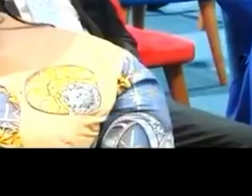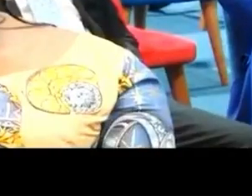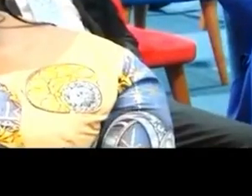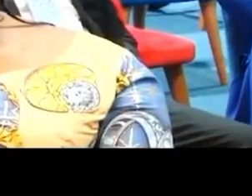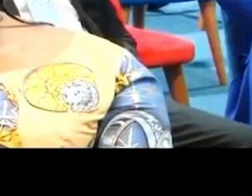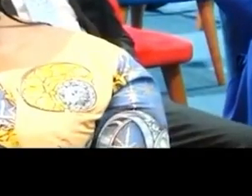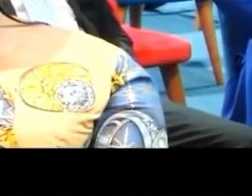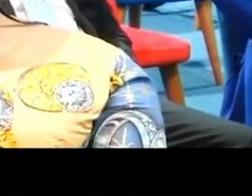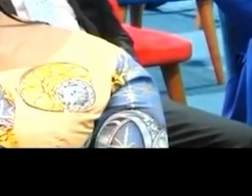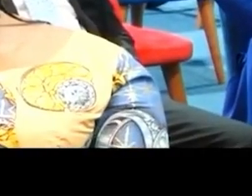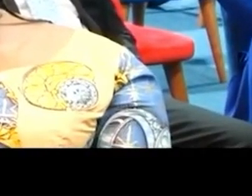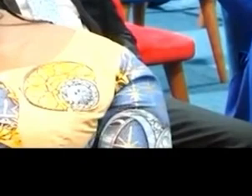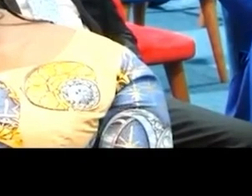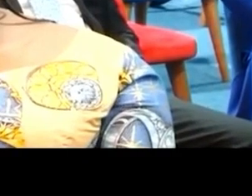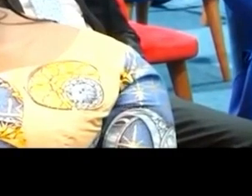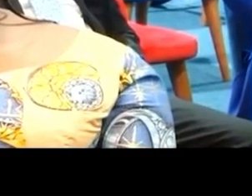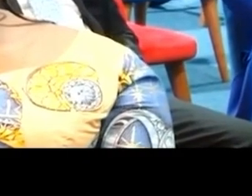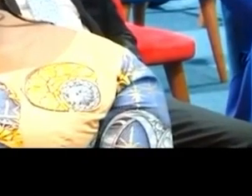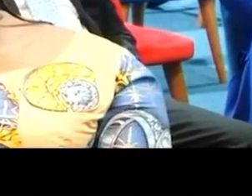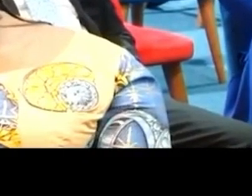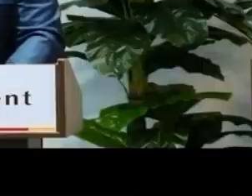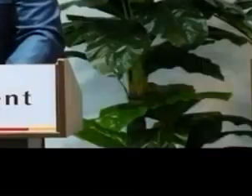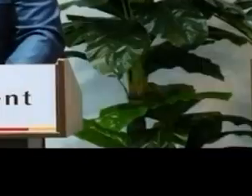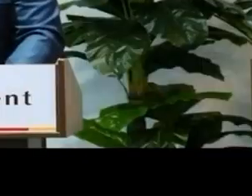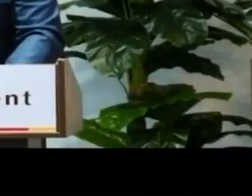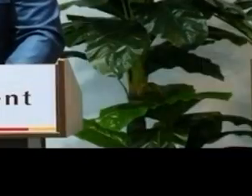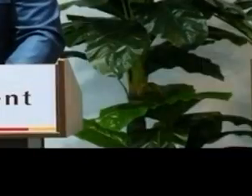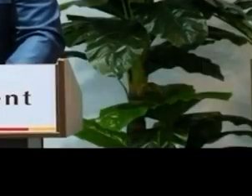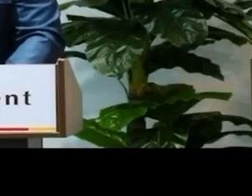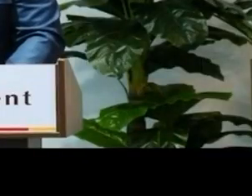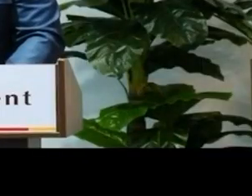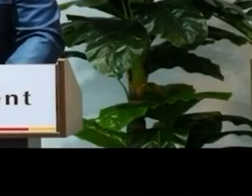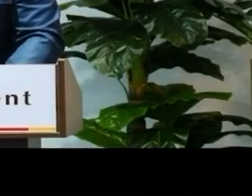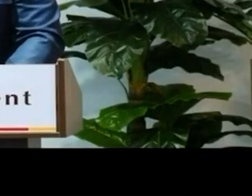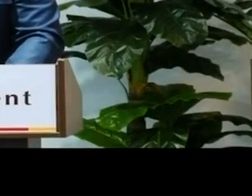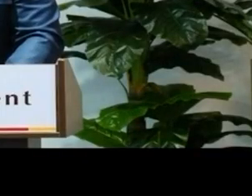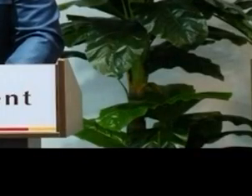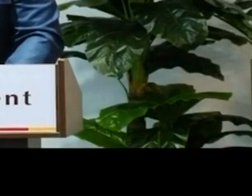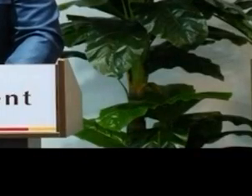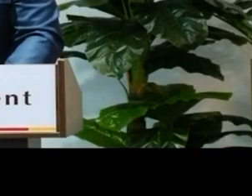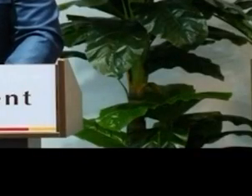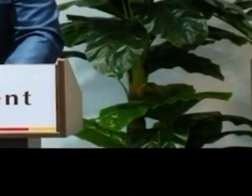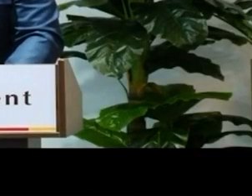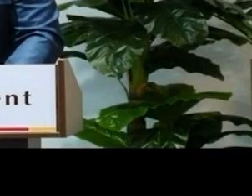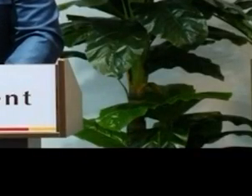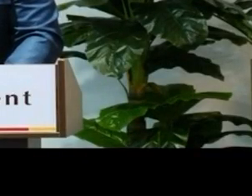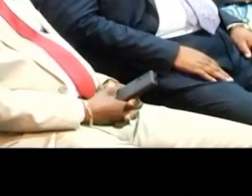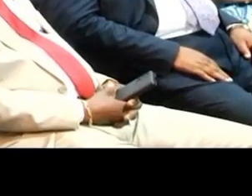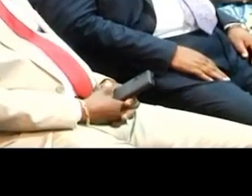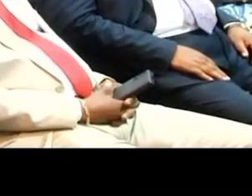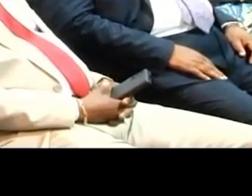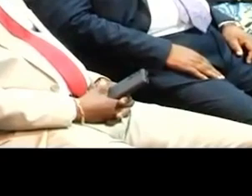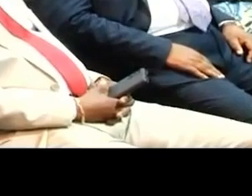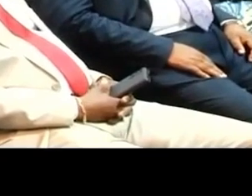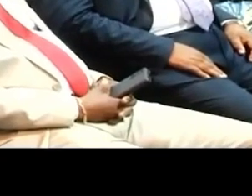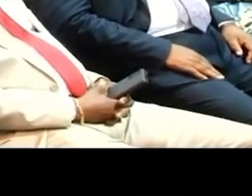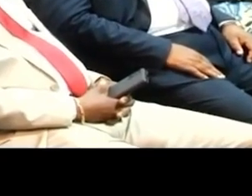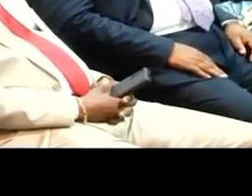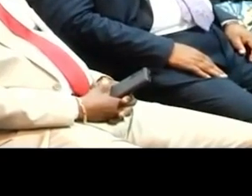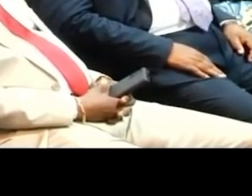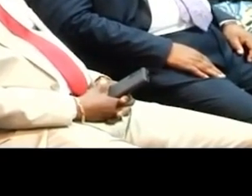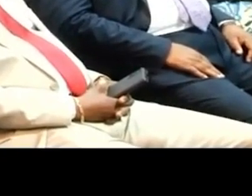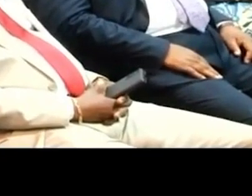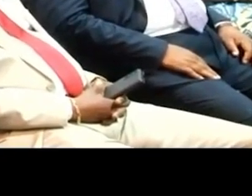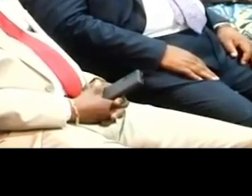le président de la République a indiqué que le programme de 145 territoires sera bientôt implanté et connaîtra